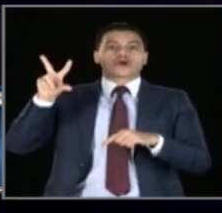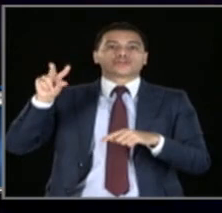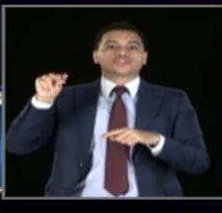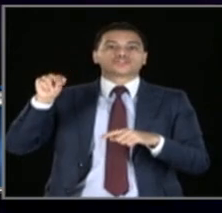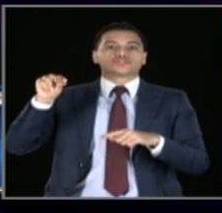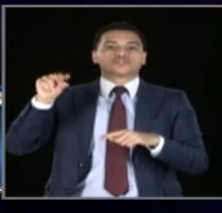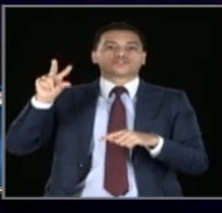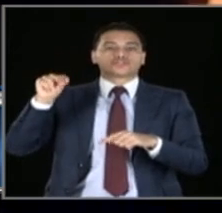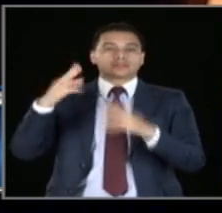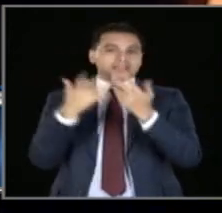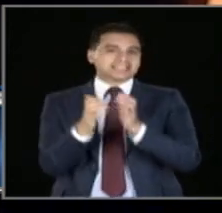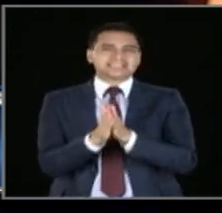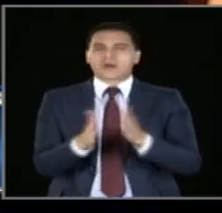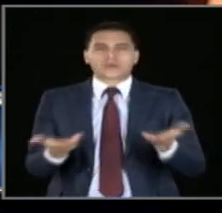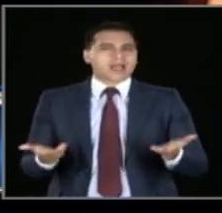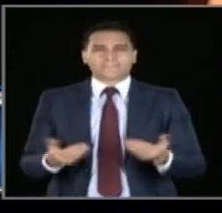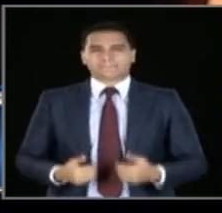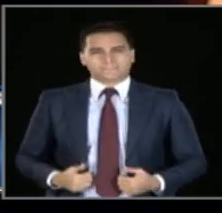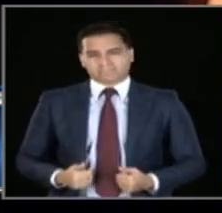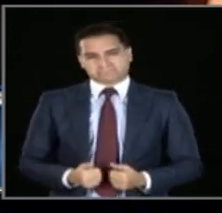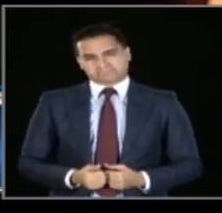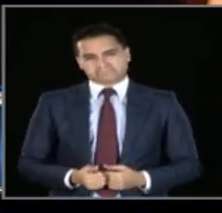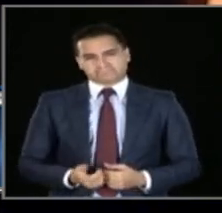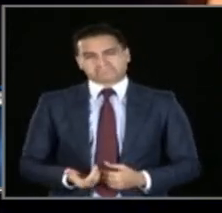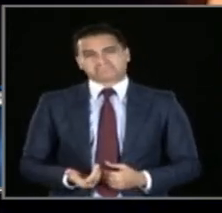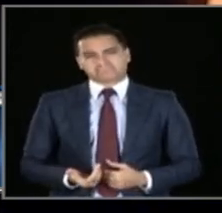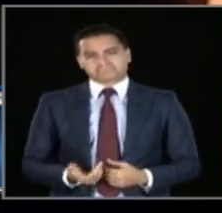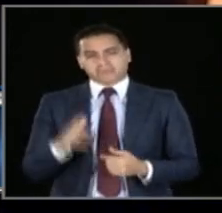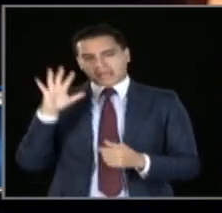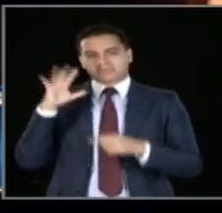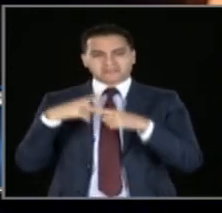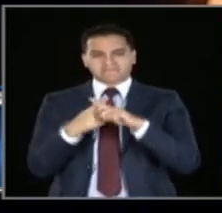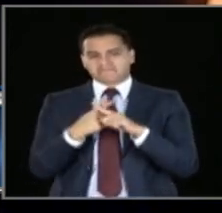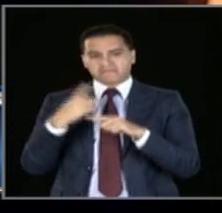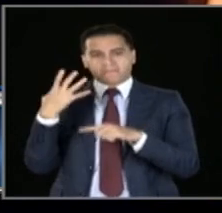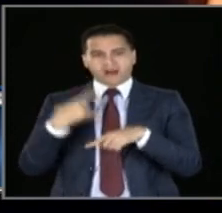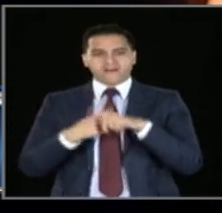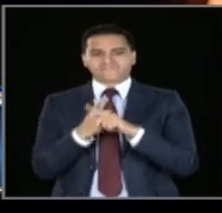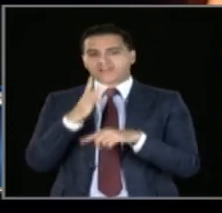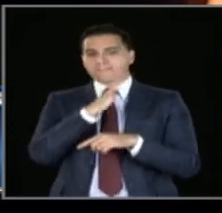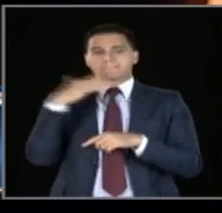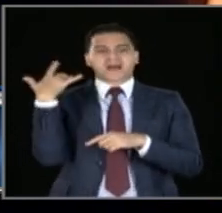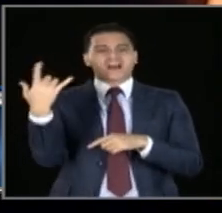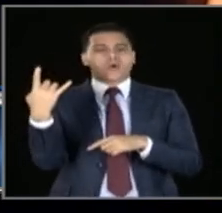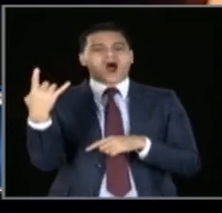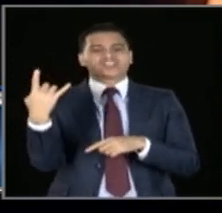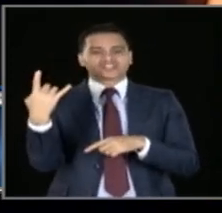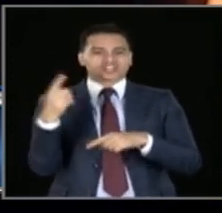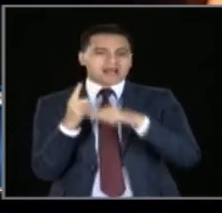زائد عشرين يساوي كم خمسه في اربعه